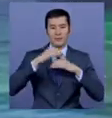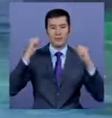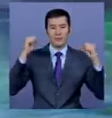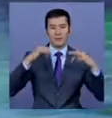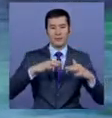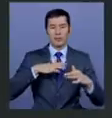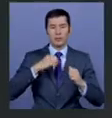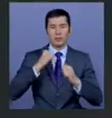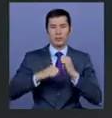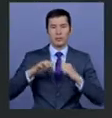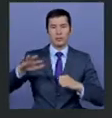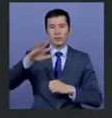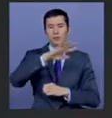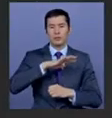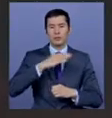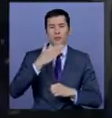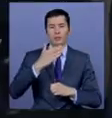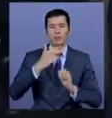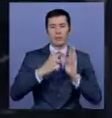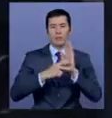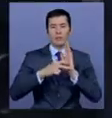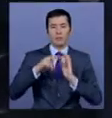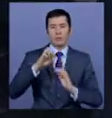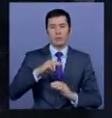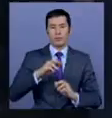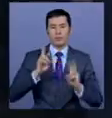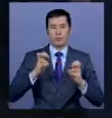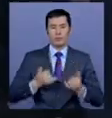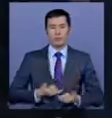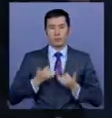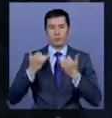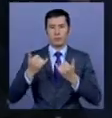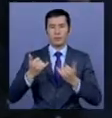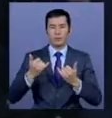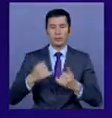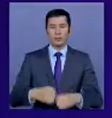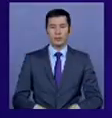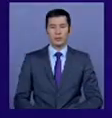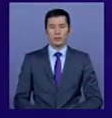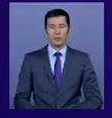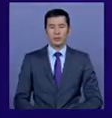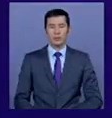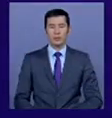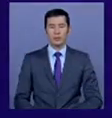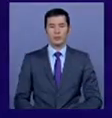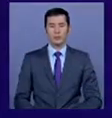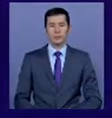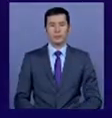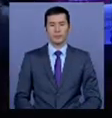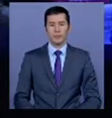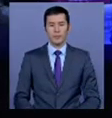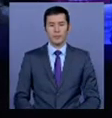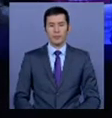мен болмысының көрінісі. Бүгінгі еске алу кеші биыл еліміздің әр түкпірінде 80 жылдығы аталып өтіп жатқан ақынға